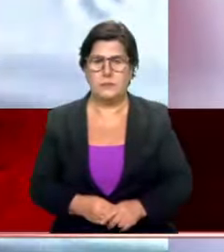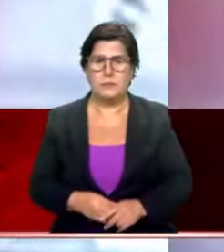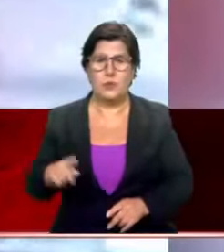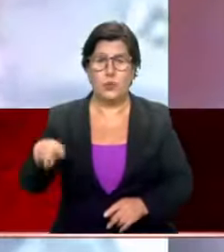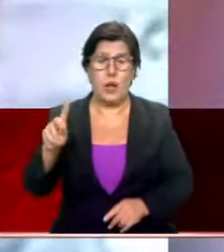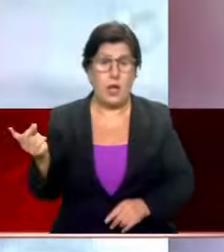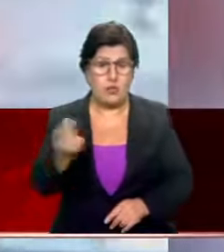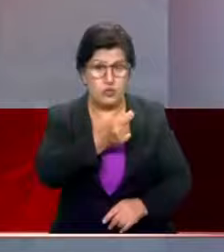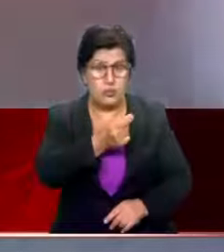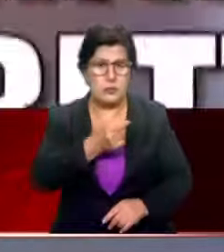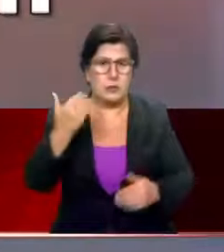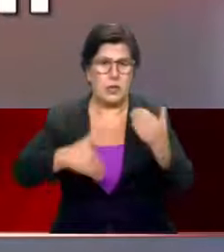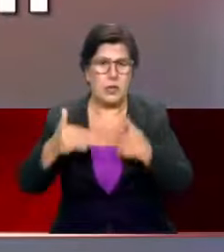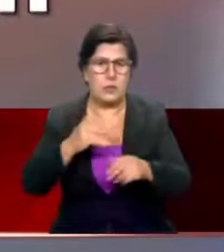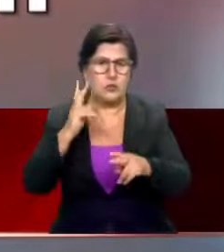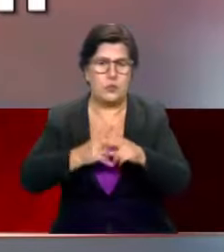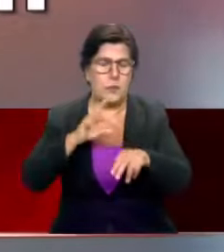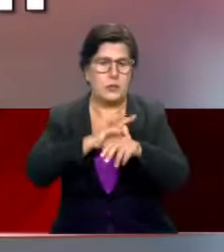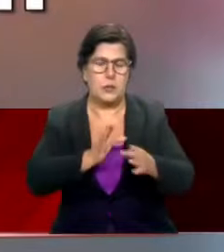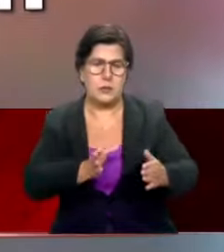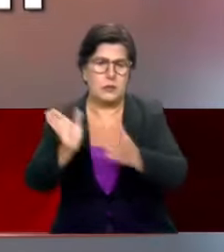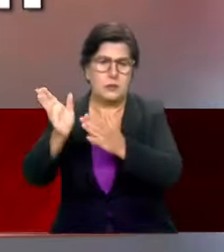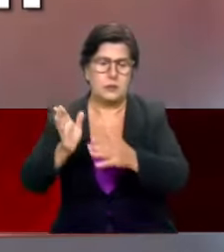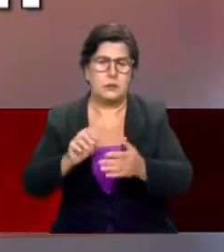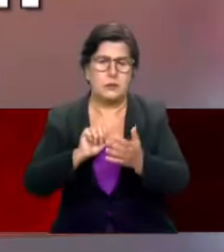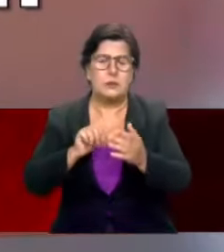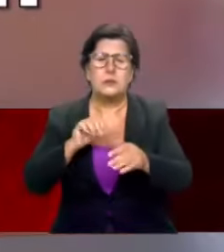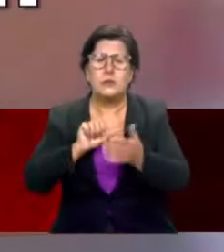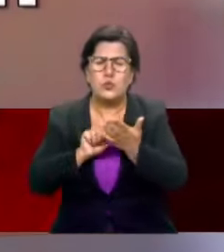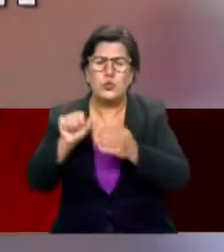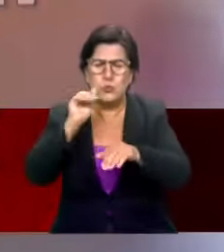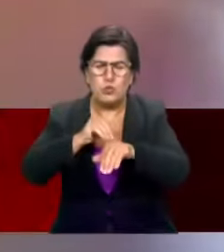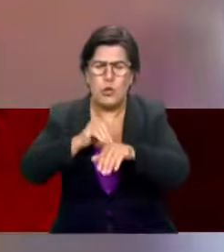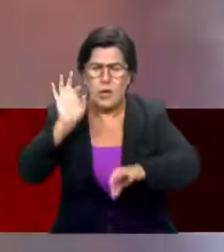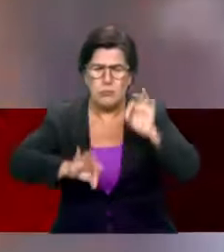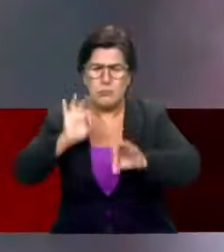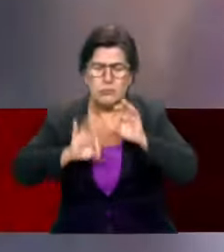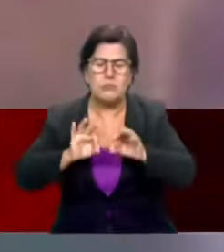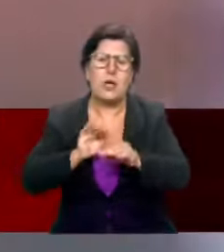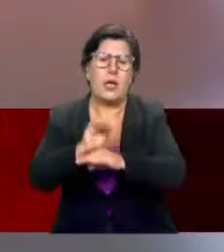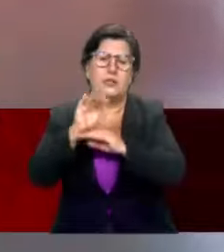Onlar kaçarken yaralı apar topar hastaneye alındı. Ama tüm müdahaleye rağmen hayatını kaybetti.